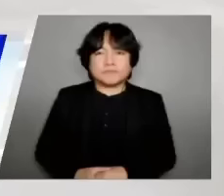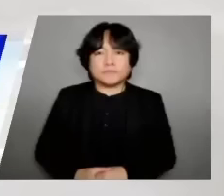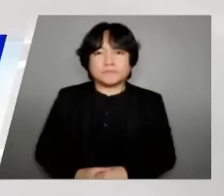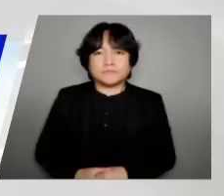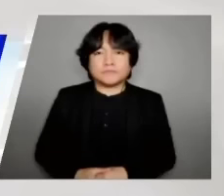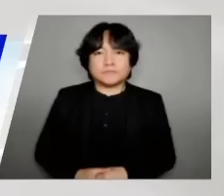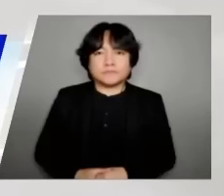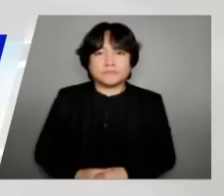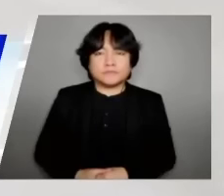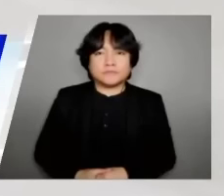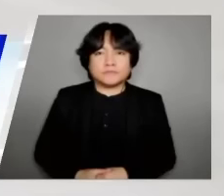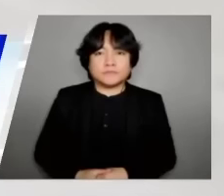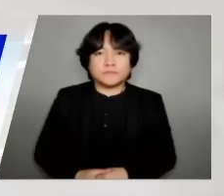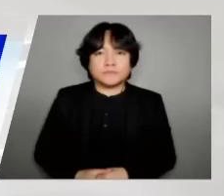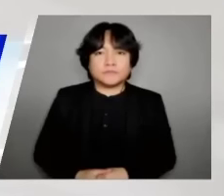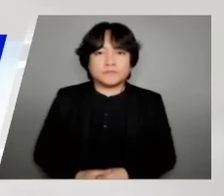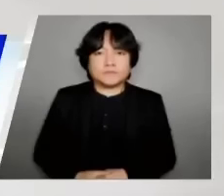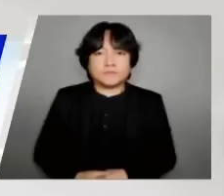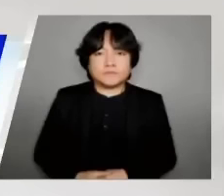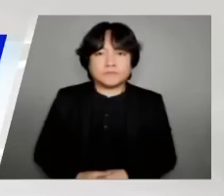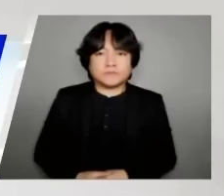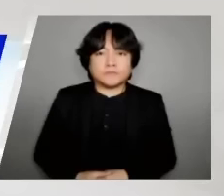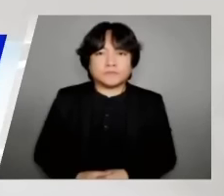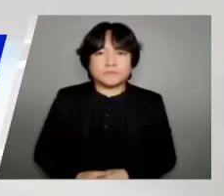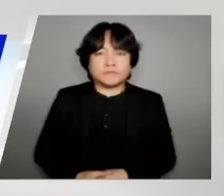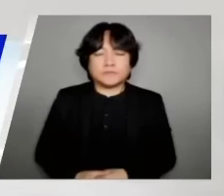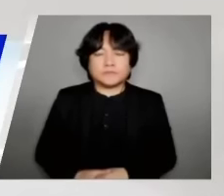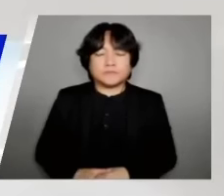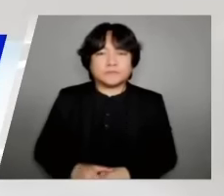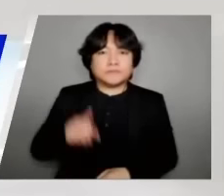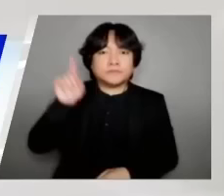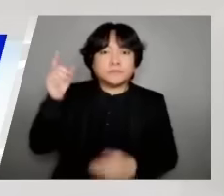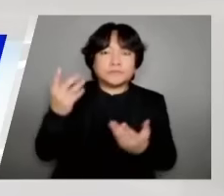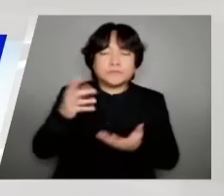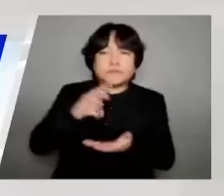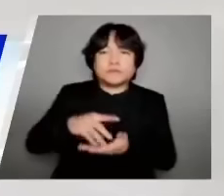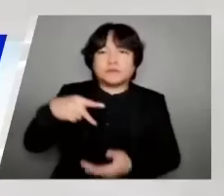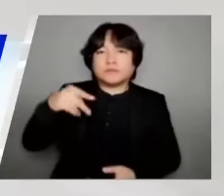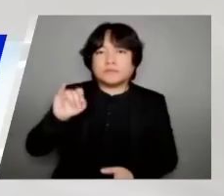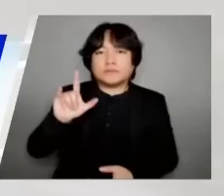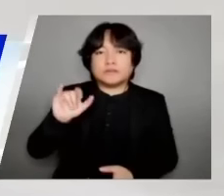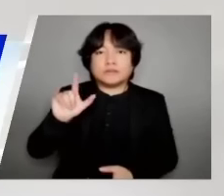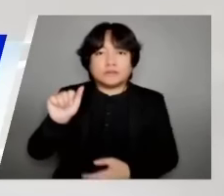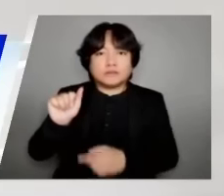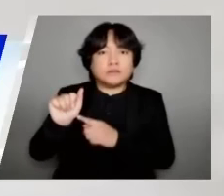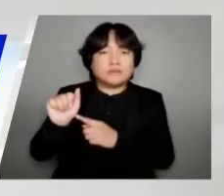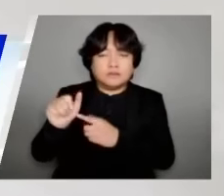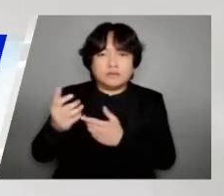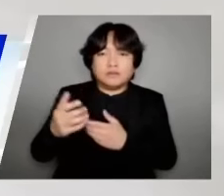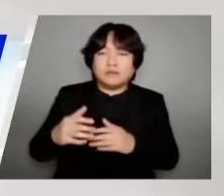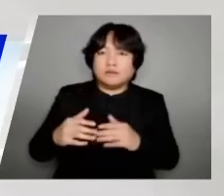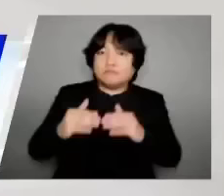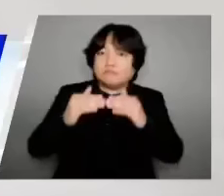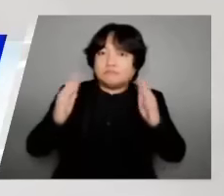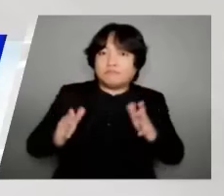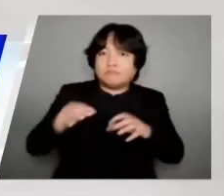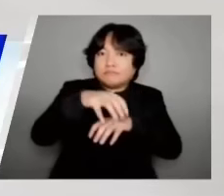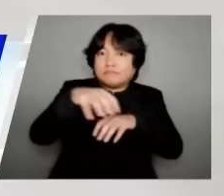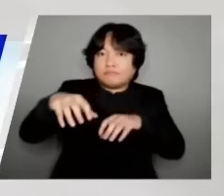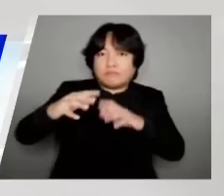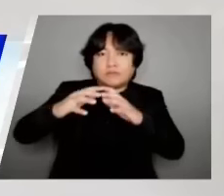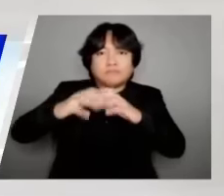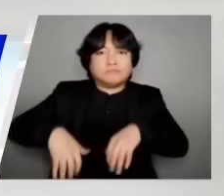Sa barangay Hulo sa bayan ng Pililia, tuluyang bumigay ang bahay na yan sa tindi ng pagragasa ng Pililia River kahapon.